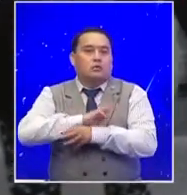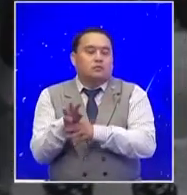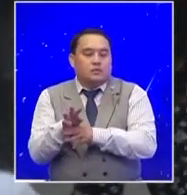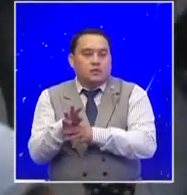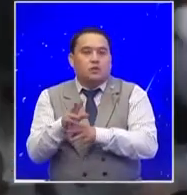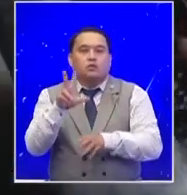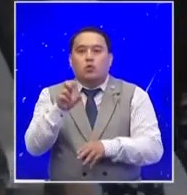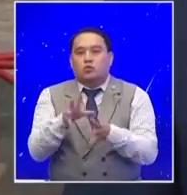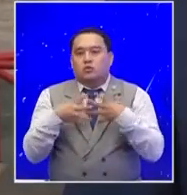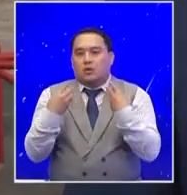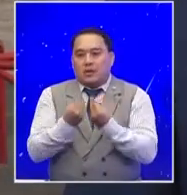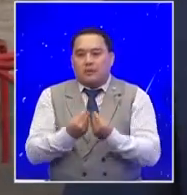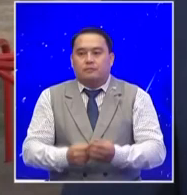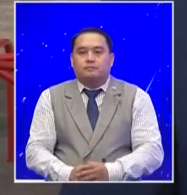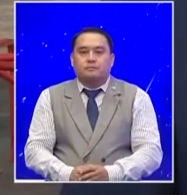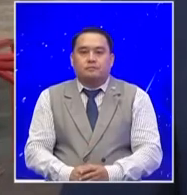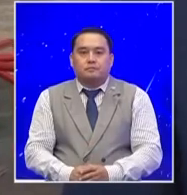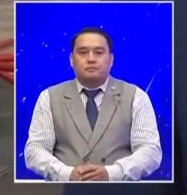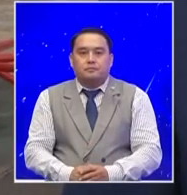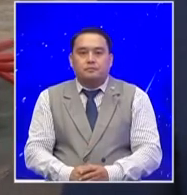порядка 300 семей.